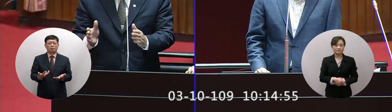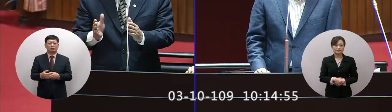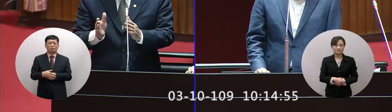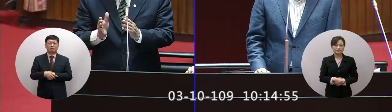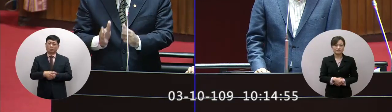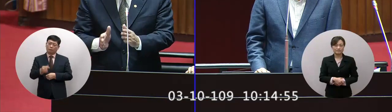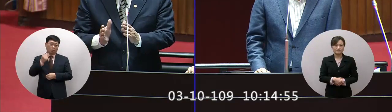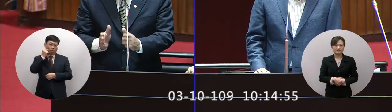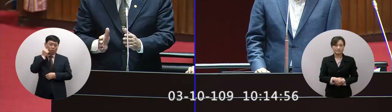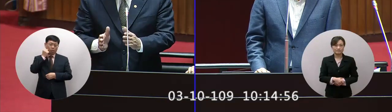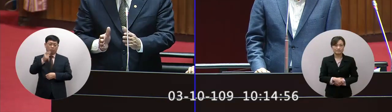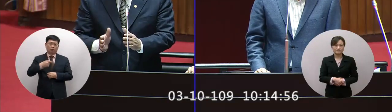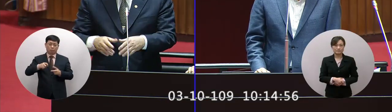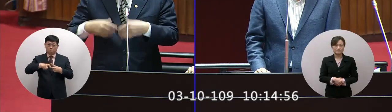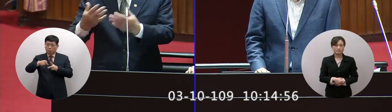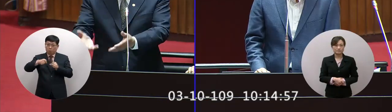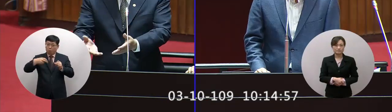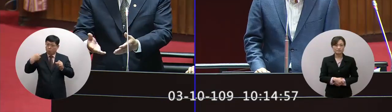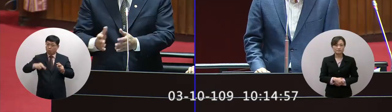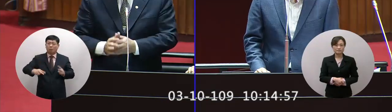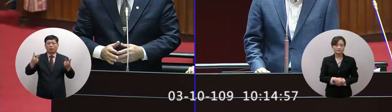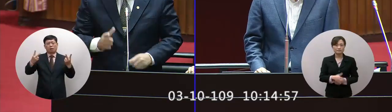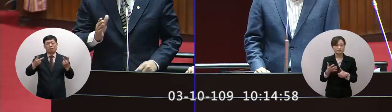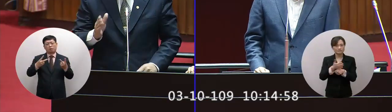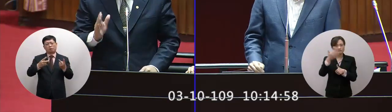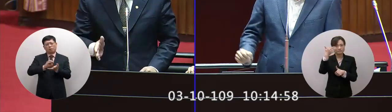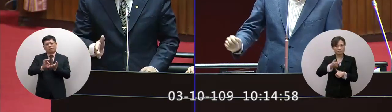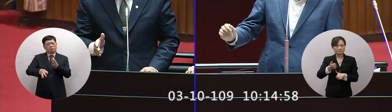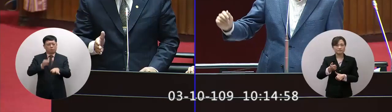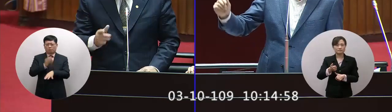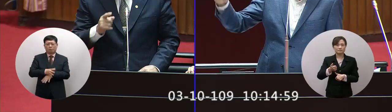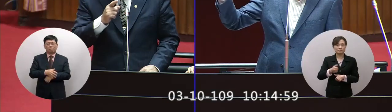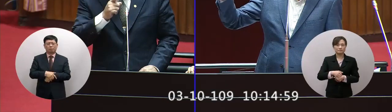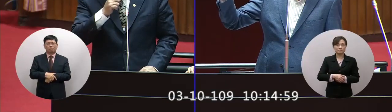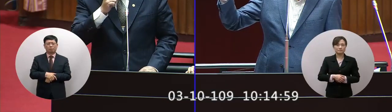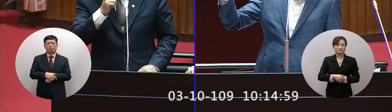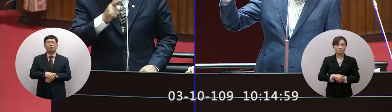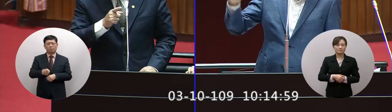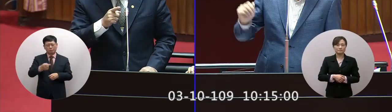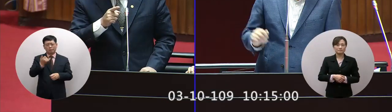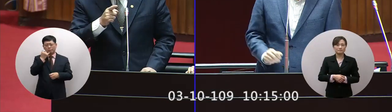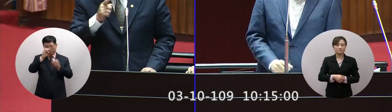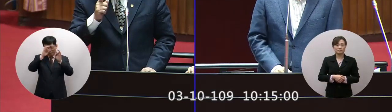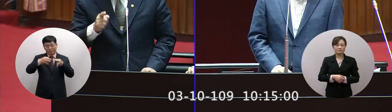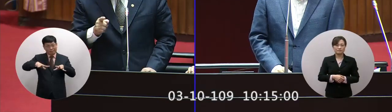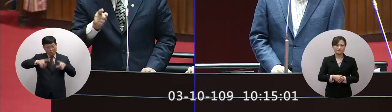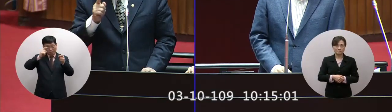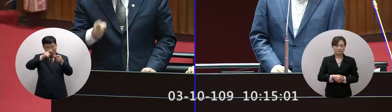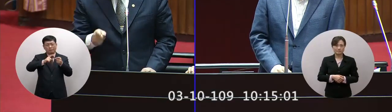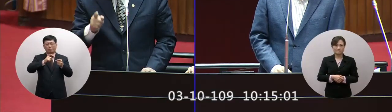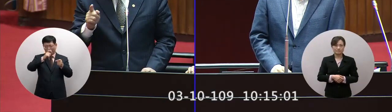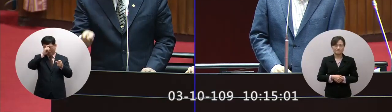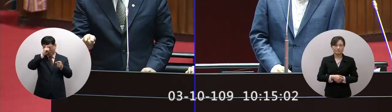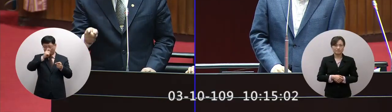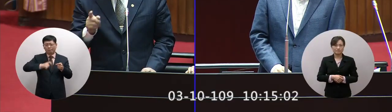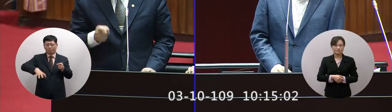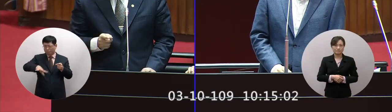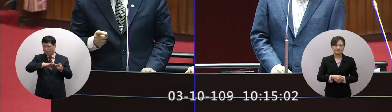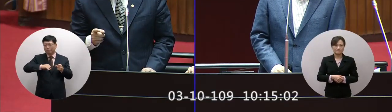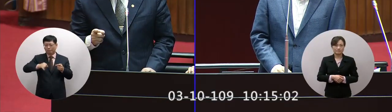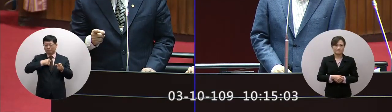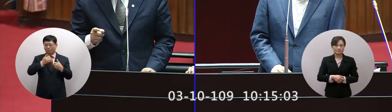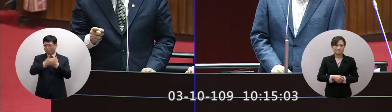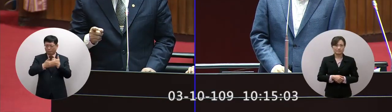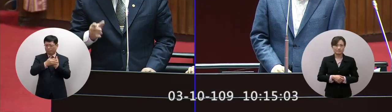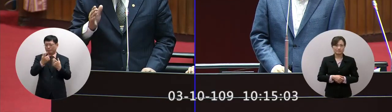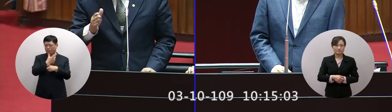那就变成说那工程就要 哦，署长 过度投资，这我们可以去检讨。但是当初的目的就希望说所有的都达到相